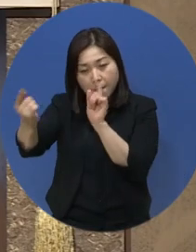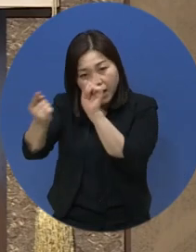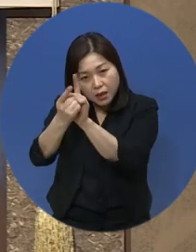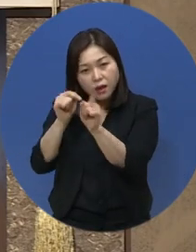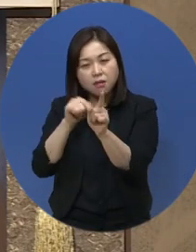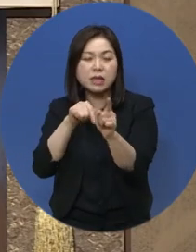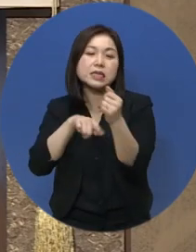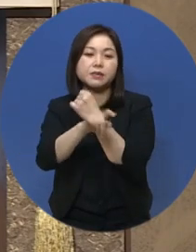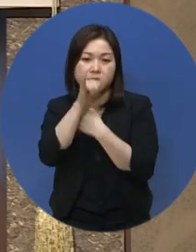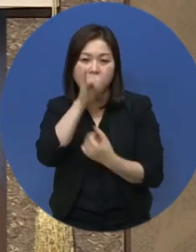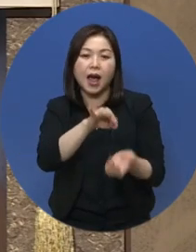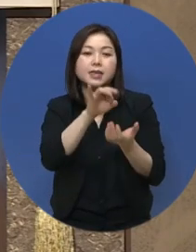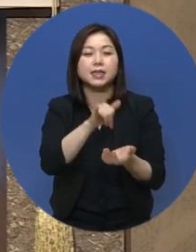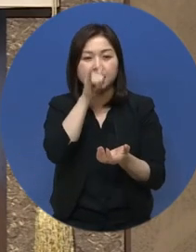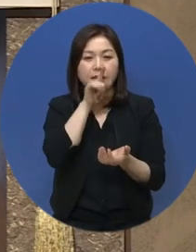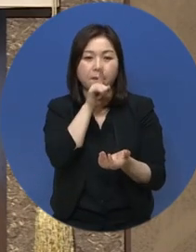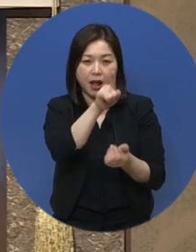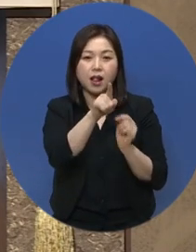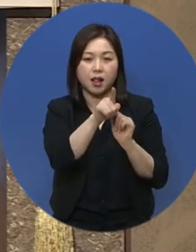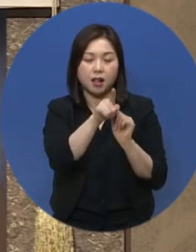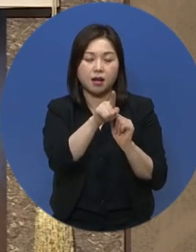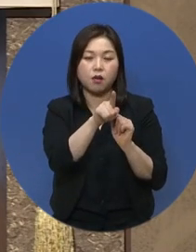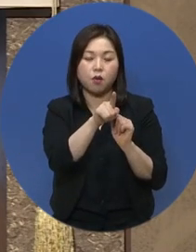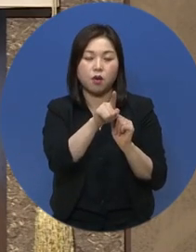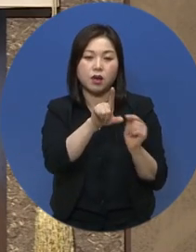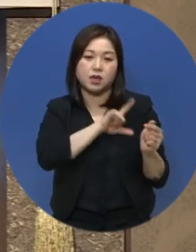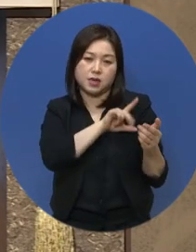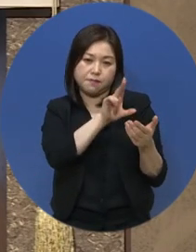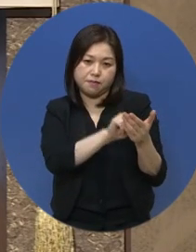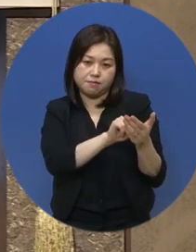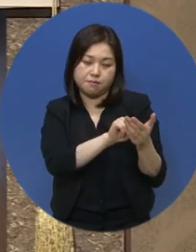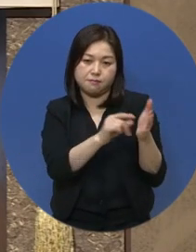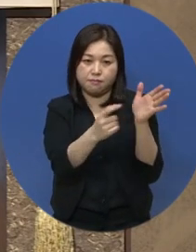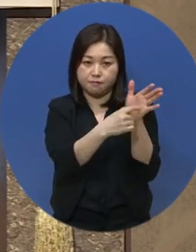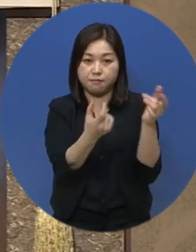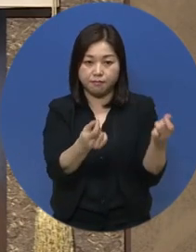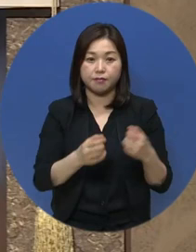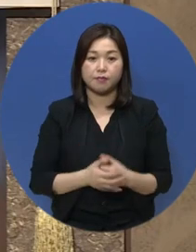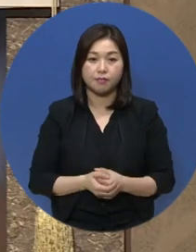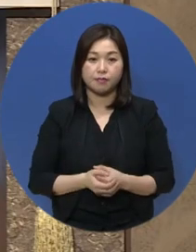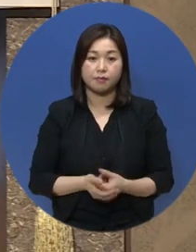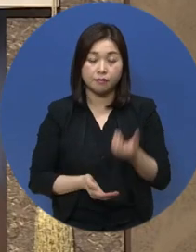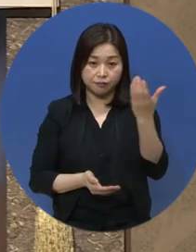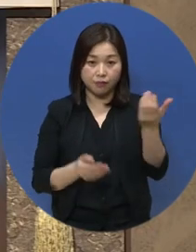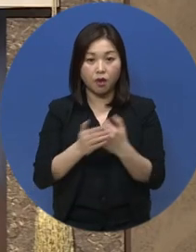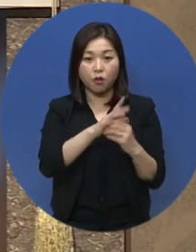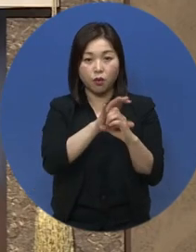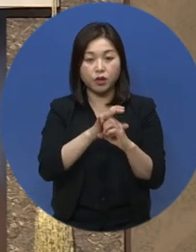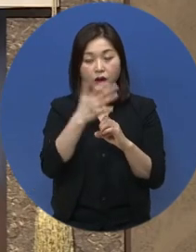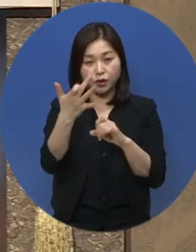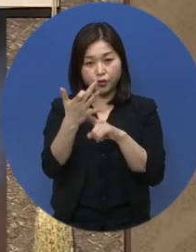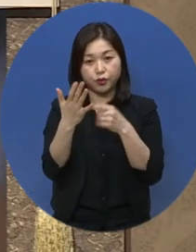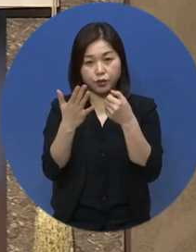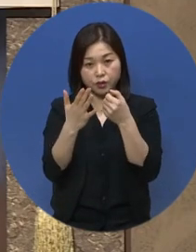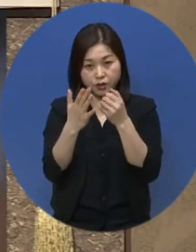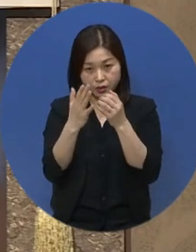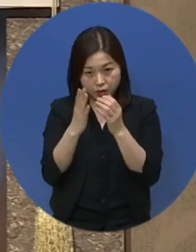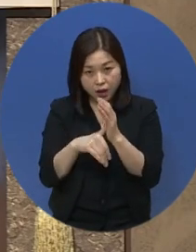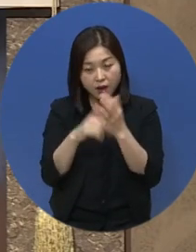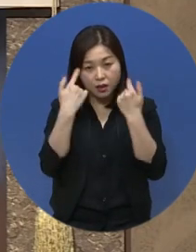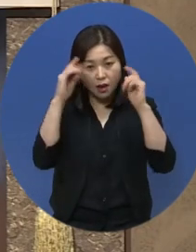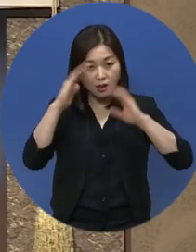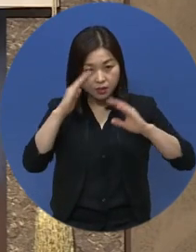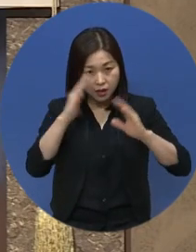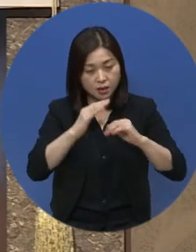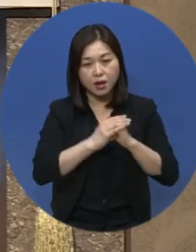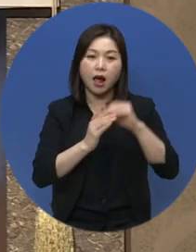이런 것을 좀 이름에 좀 담았거든요. 네. 그 혹시 MC께서는 코로나에 대학생들이 알바지를 많이